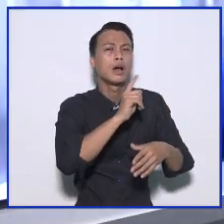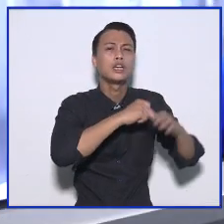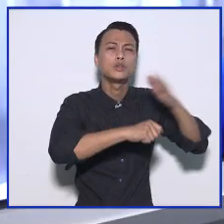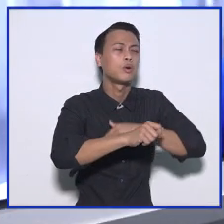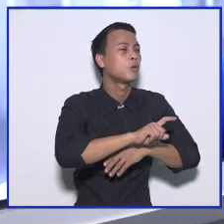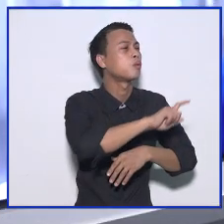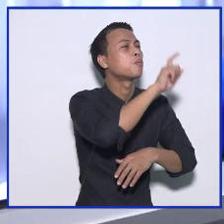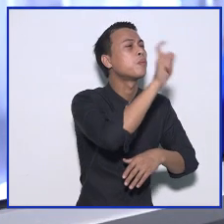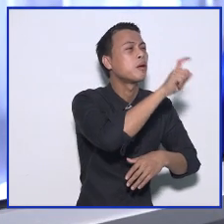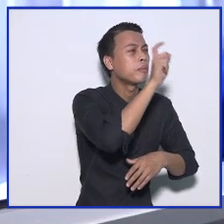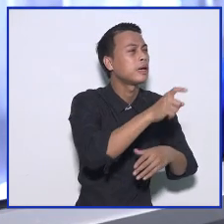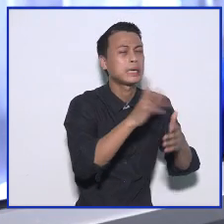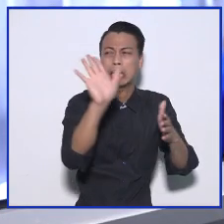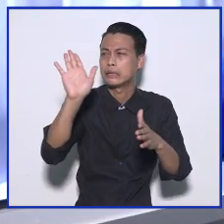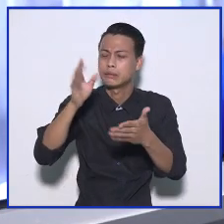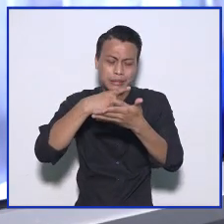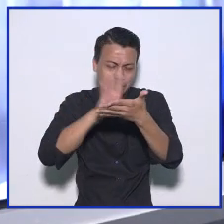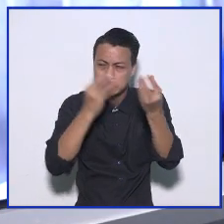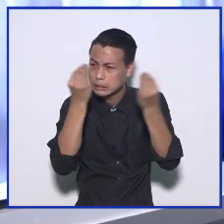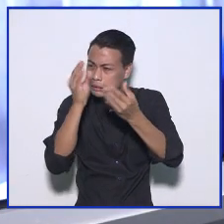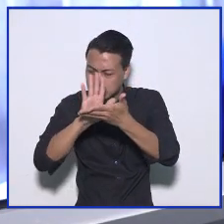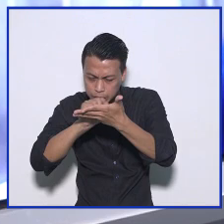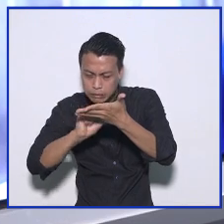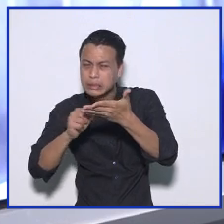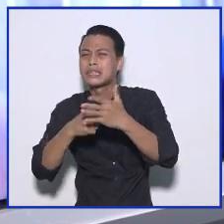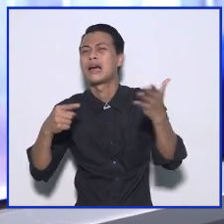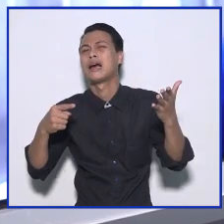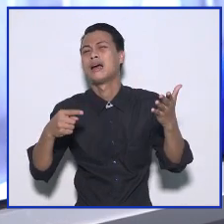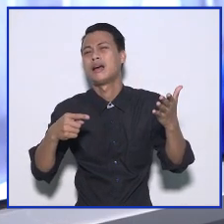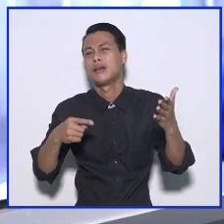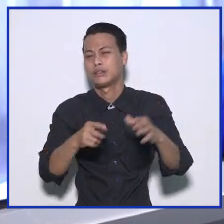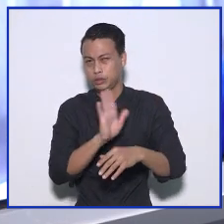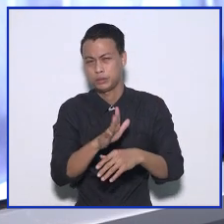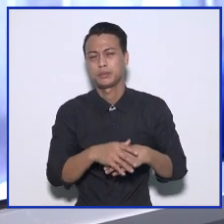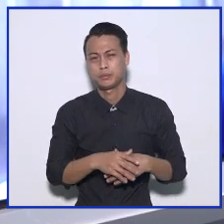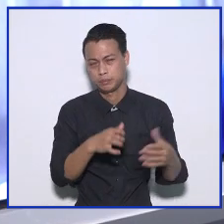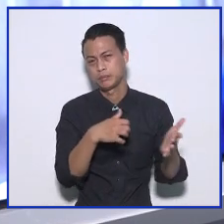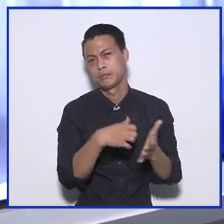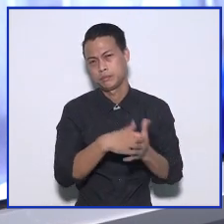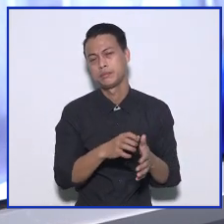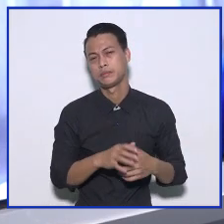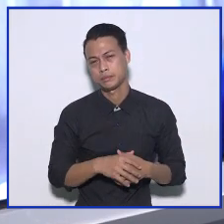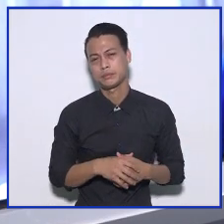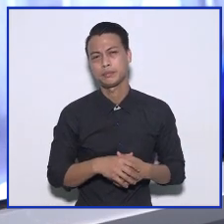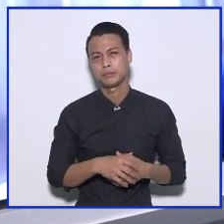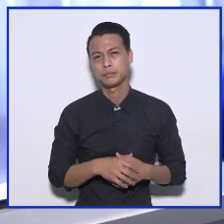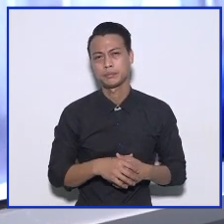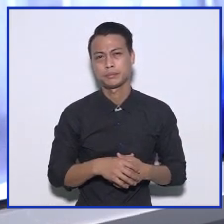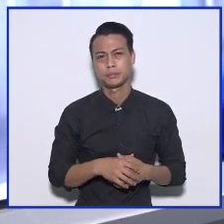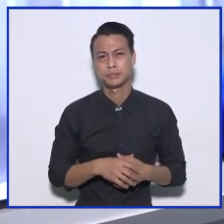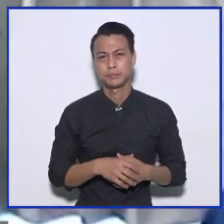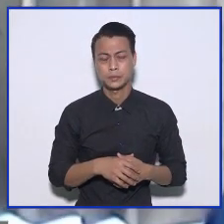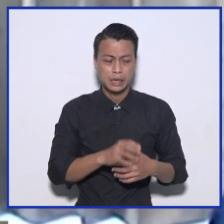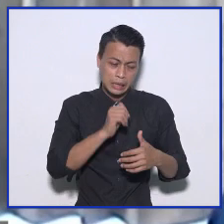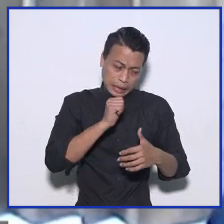ပြန်ပြန်တောင်းနေတဲ့အစင်ကကျွန်တော်တောင်းမှပေးရမှာမဟုတ်ဘူးဌာနမှာအန္တရာတစ်ချက်ခောက်လိုက်တာနဲ့ဒီ data တွေအကုန်လုံးကရနေပြီးသားဖြစ်ရမှာ အဲ့ဒါလည်းဆံမတော်ကတော့လုံနေတယ်ပြောပါတယ်